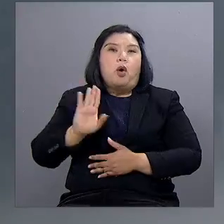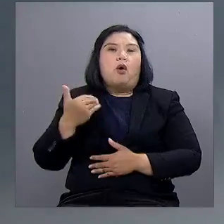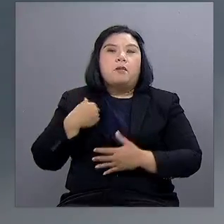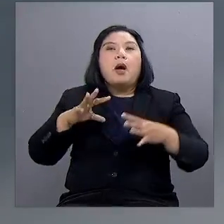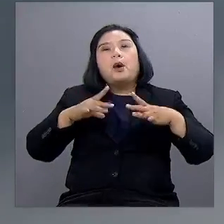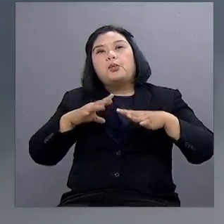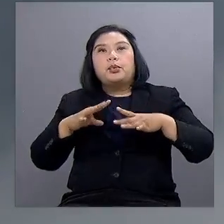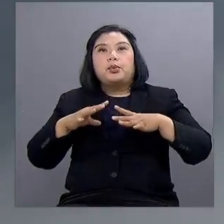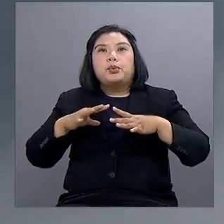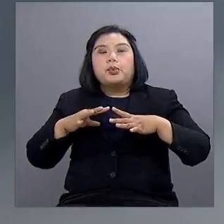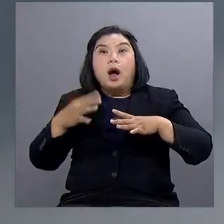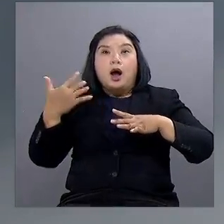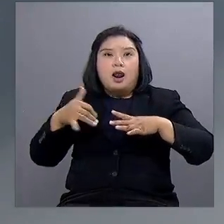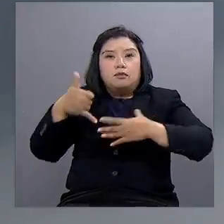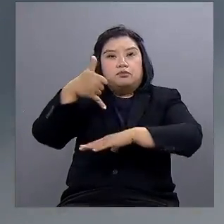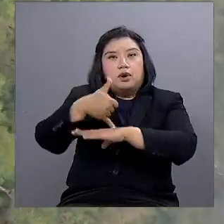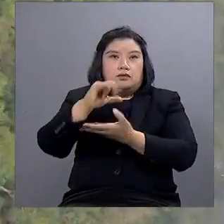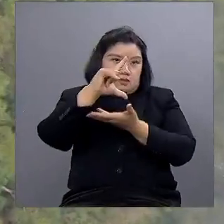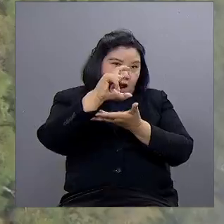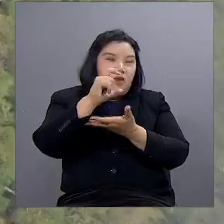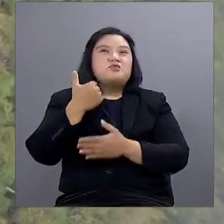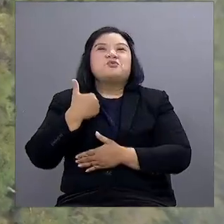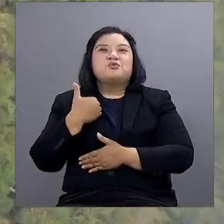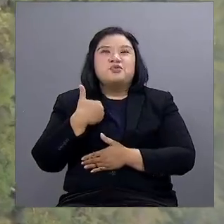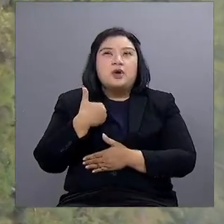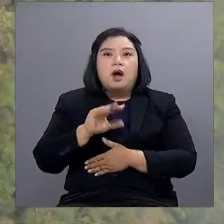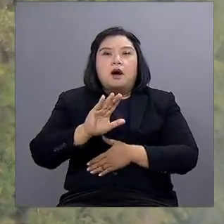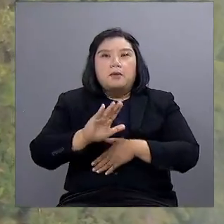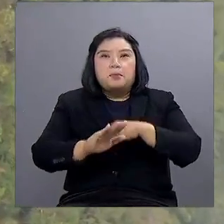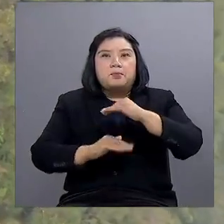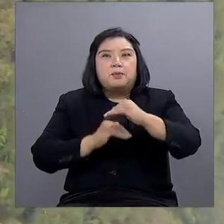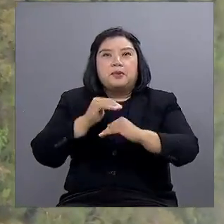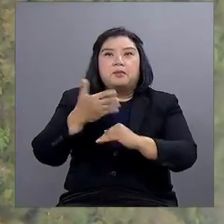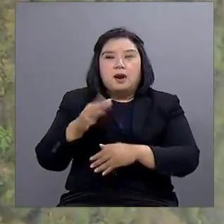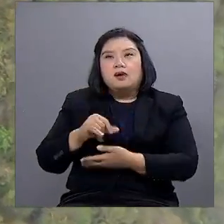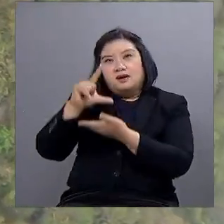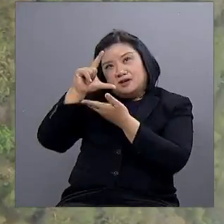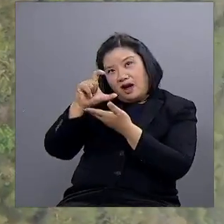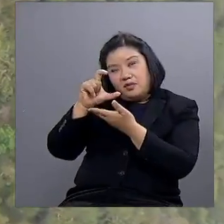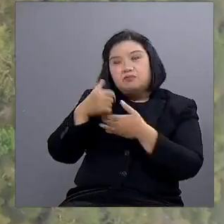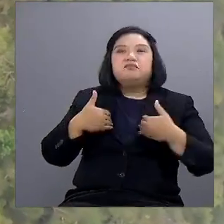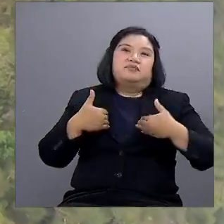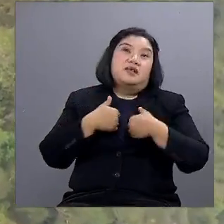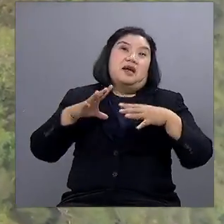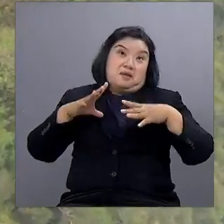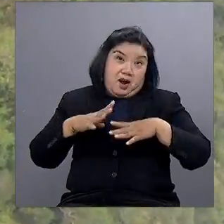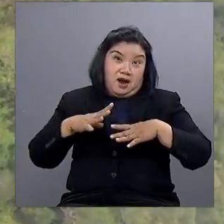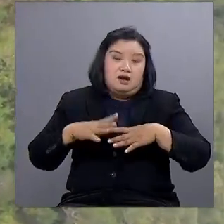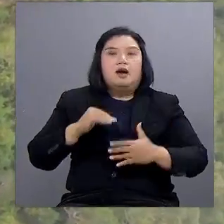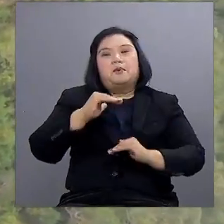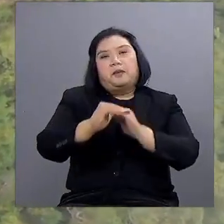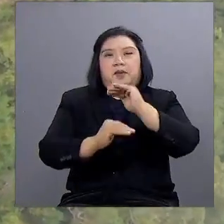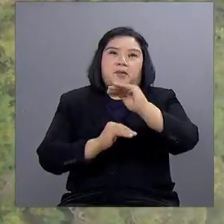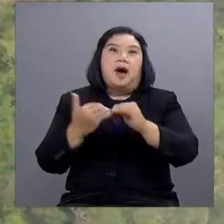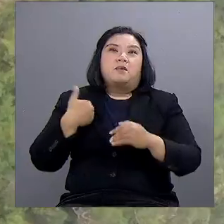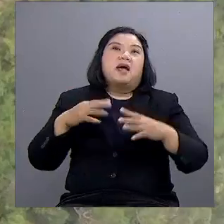ดเช็คอินเป็นระยะนะฮะเดินไป5ขั้นเอาเช็คอินก่อน พอเหนื่อย เดินไปอีก5ขั้น เดี๋ยวหยุดอ่อนอีกสัก10ขั้นเดี๋ยวห